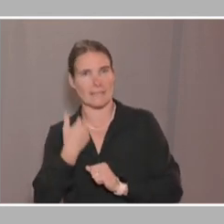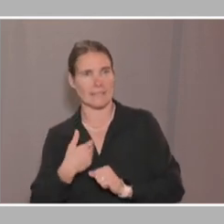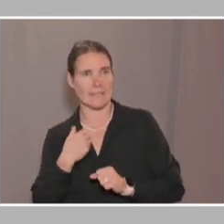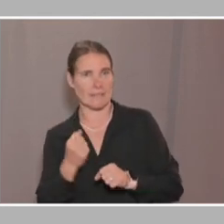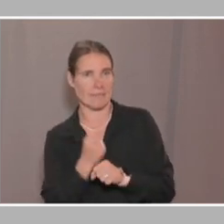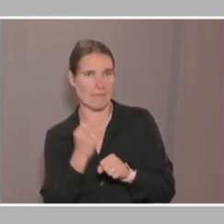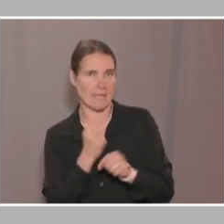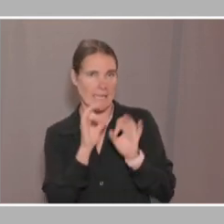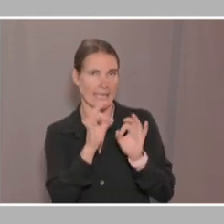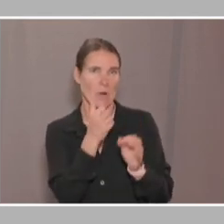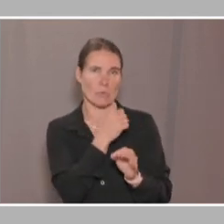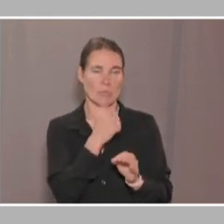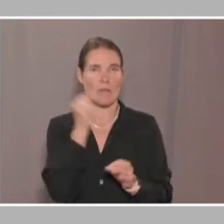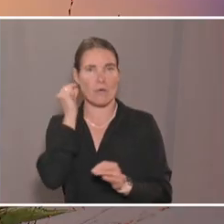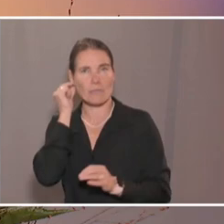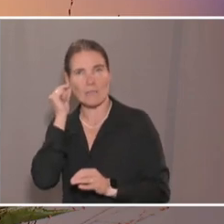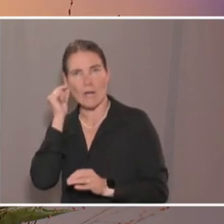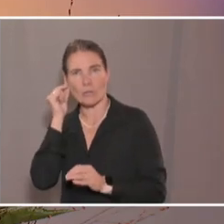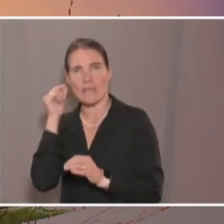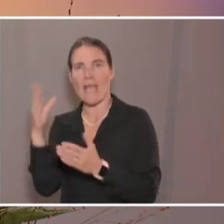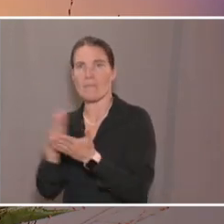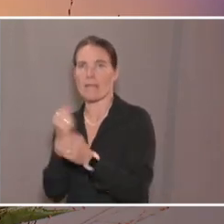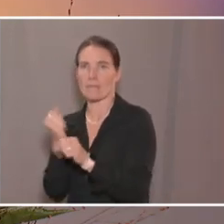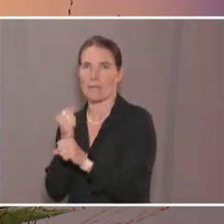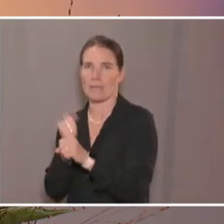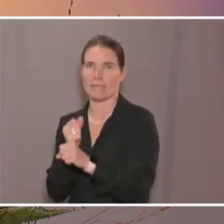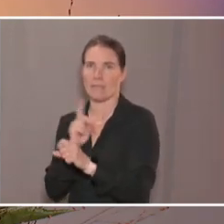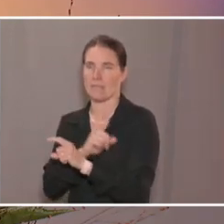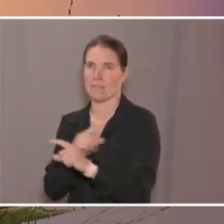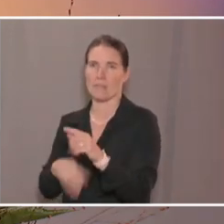Lehrerberuf, während Frauenerwerbsarbeit bald voll akzeptiert war.